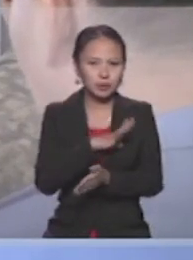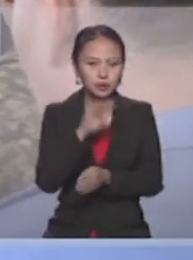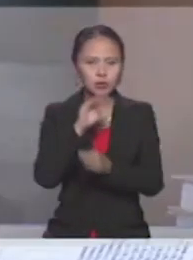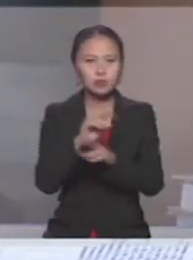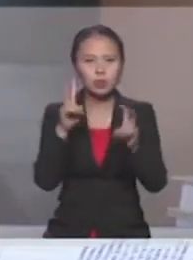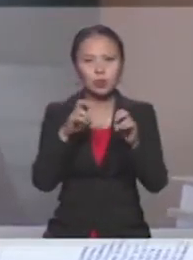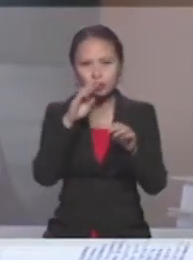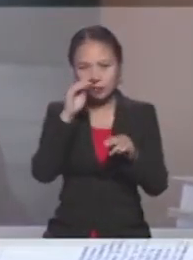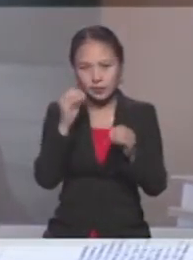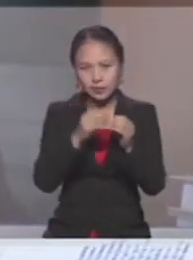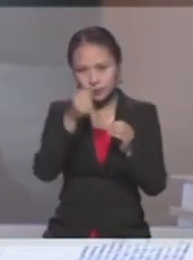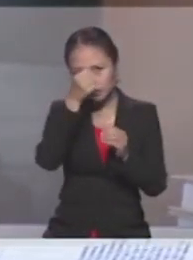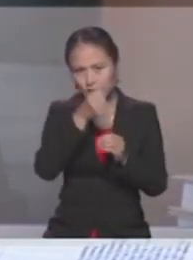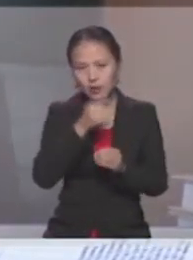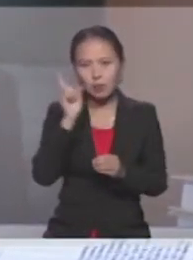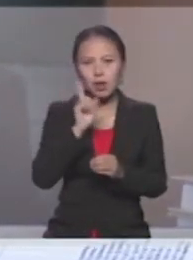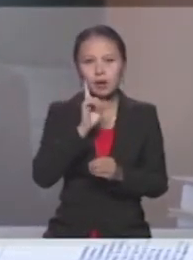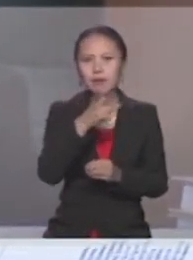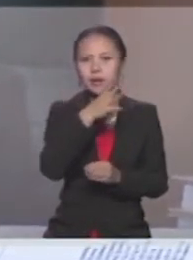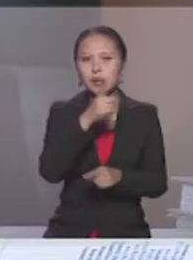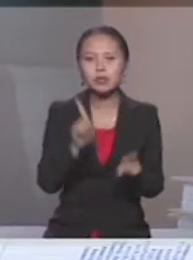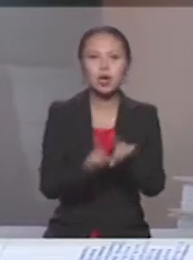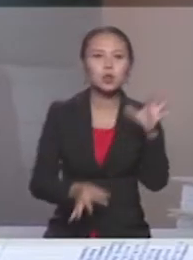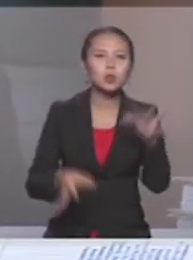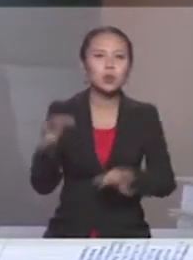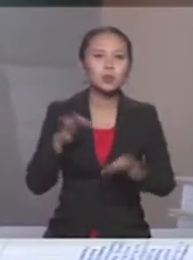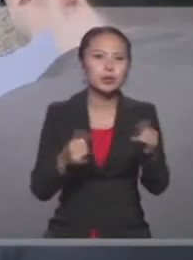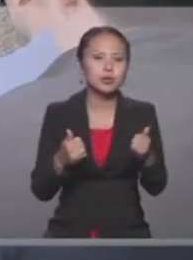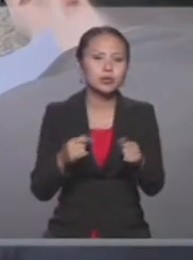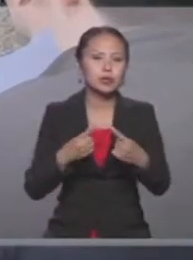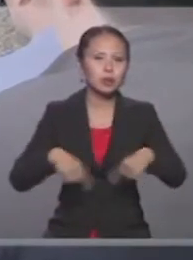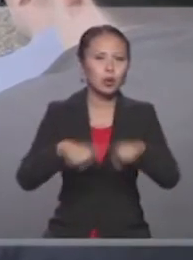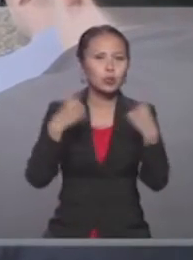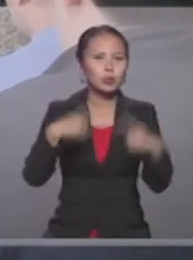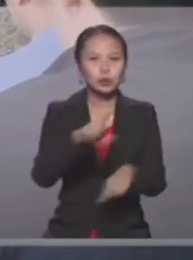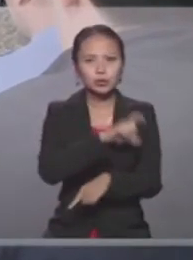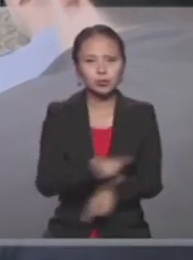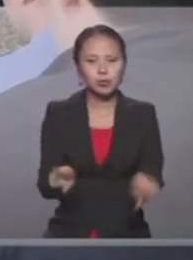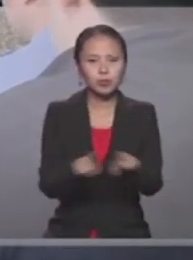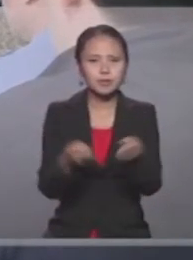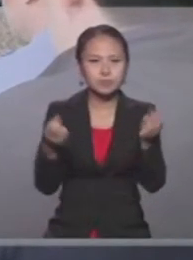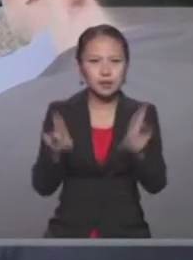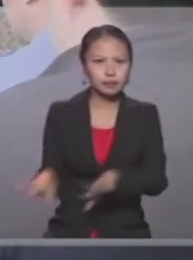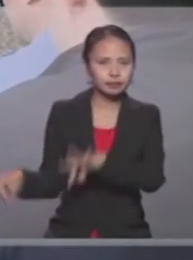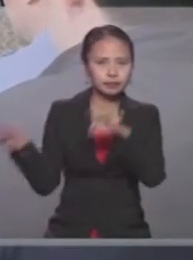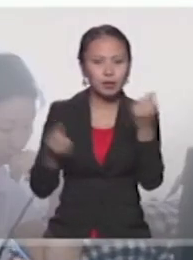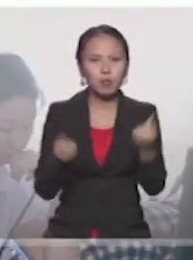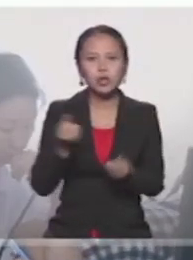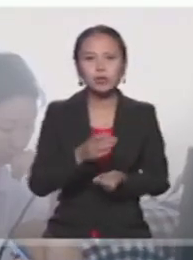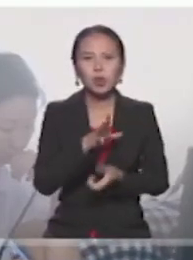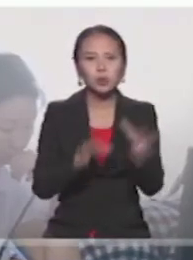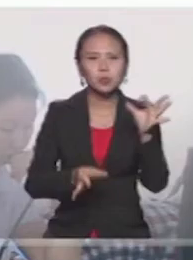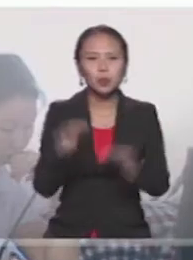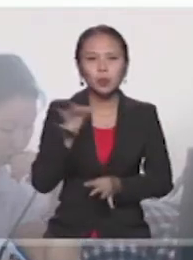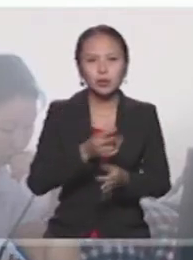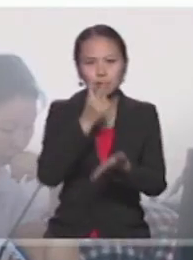тергеу жалғасқан 10 ай бойы уақытша ұстау изоляторында отырған сот залына өзге күдіктілермен бірге арнай көлікпен жеткізілуде. Сондай-ақ